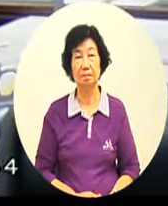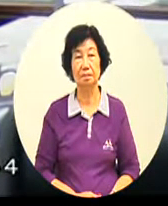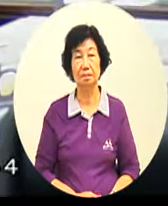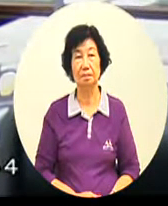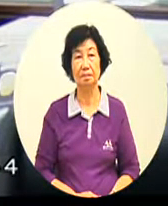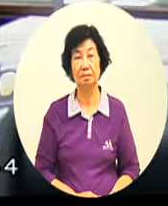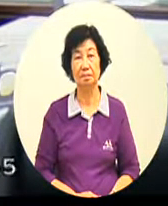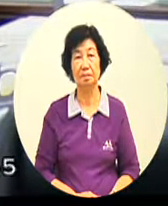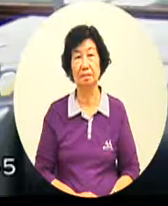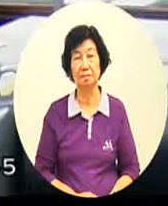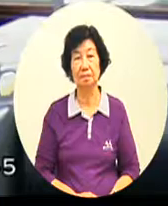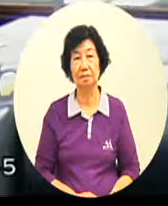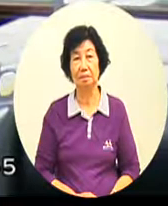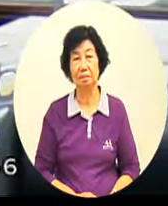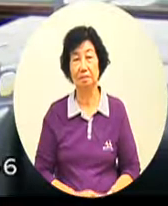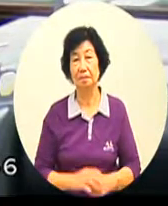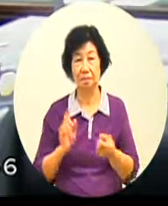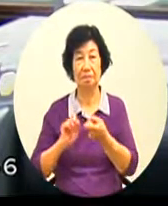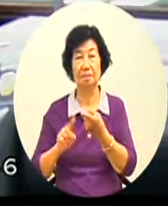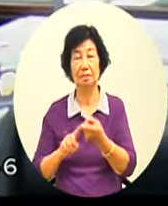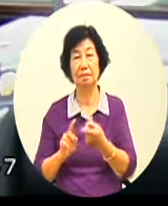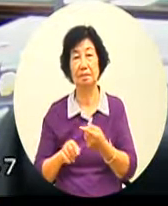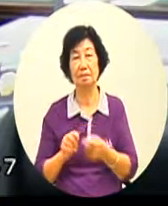太夸张了。